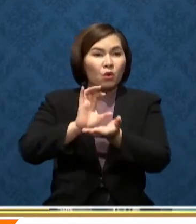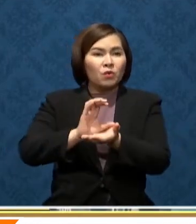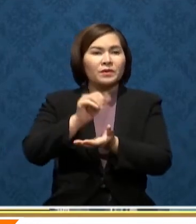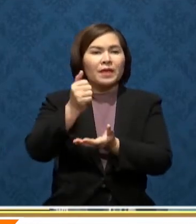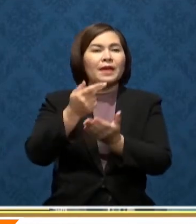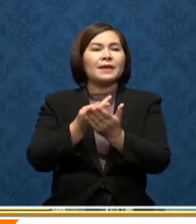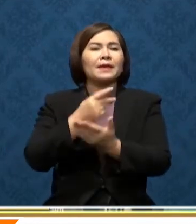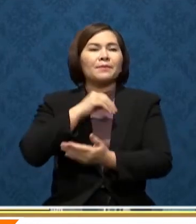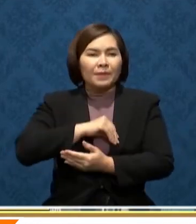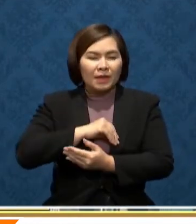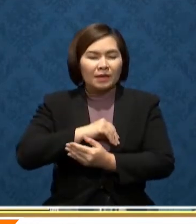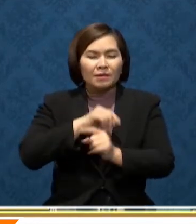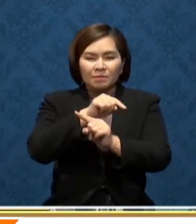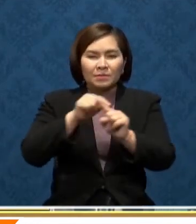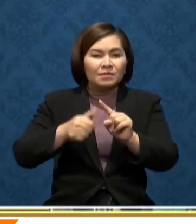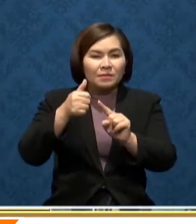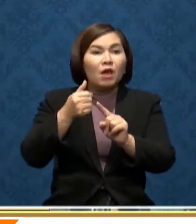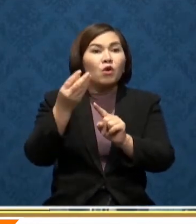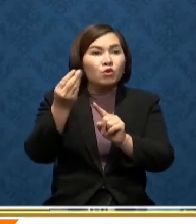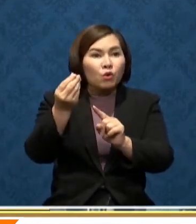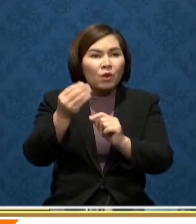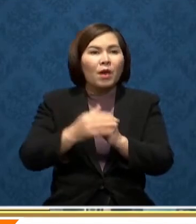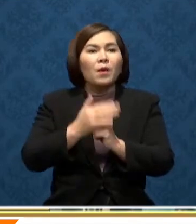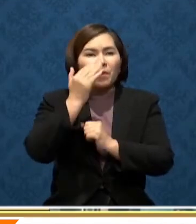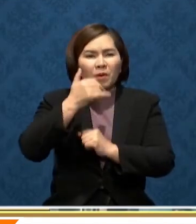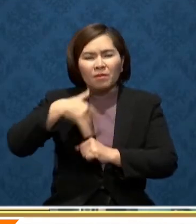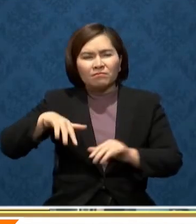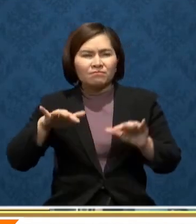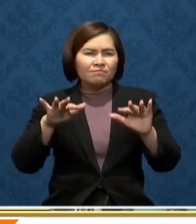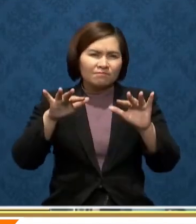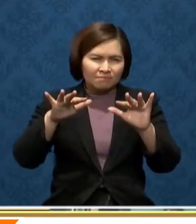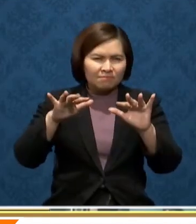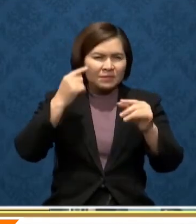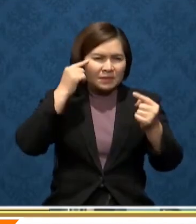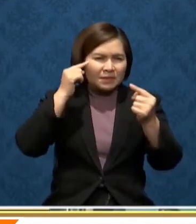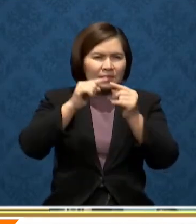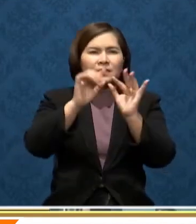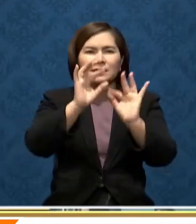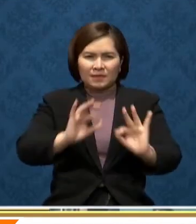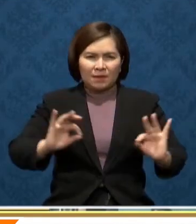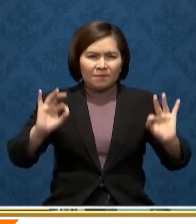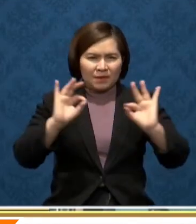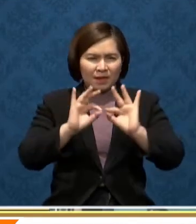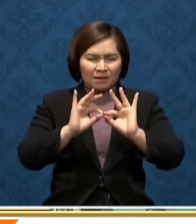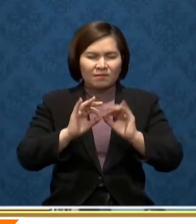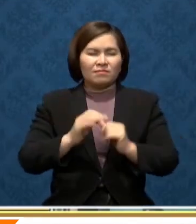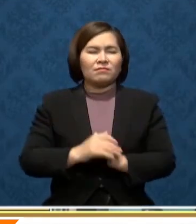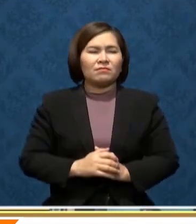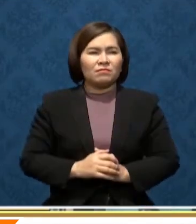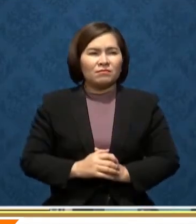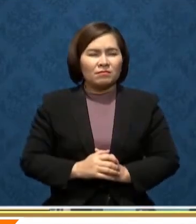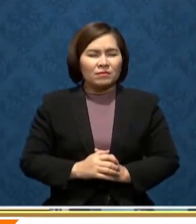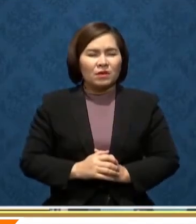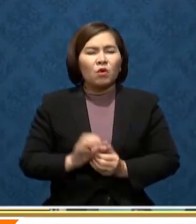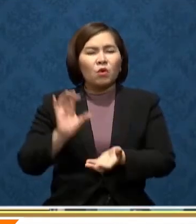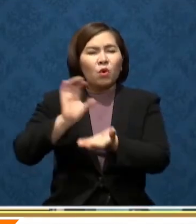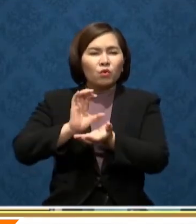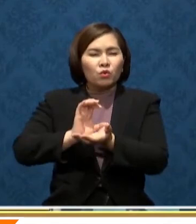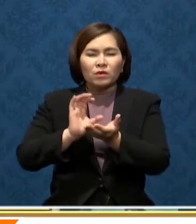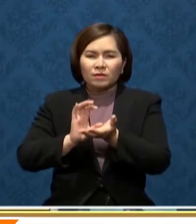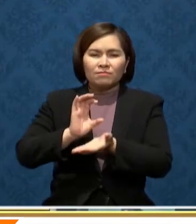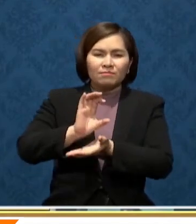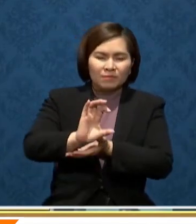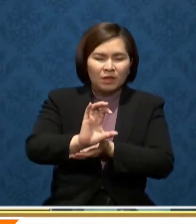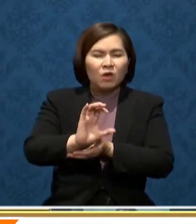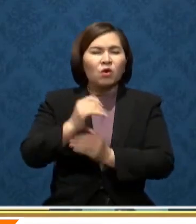ว่าเป็นอย่างไรแน่นอนพวกผมตระหนักว่าในฐานะกองทุนมีข้อจำกัดในการลง